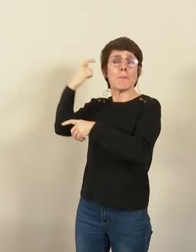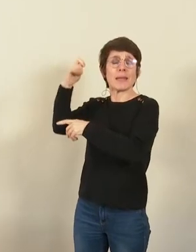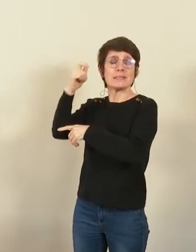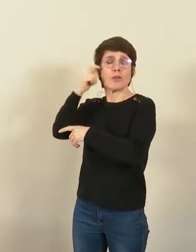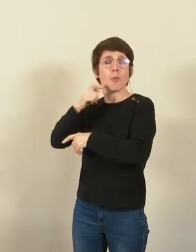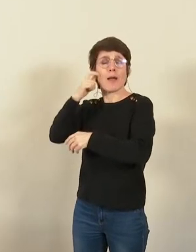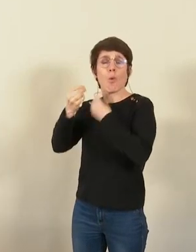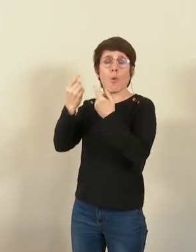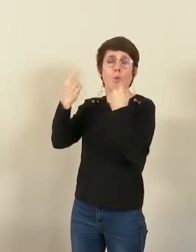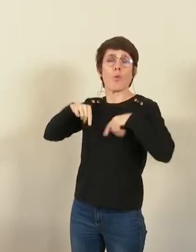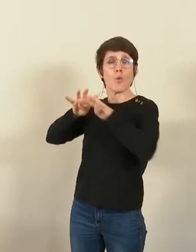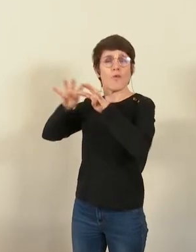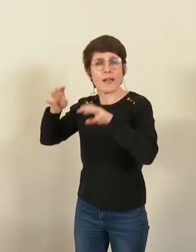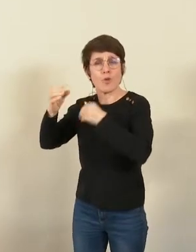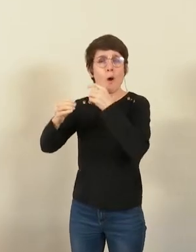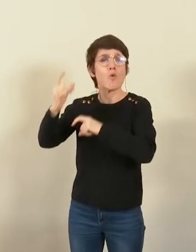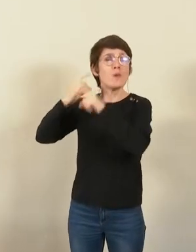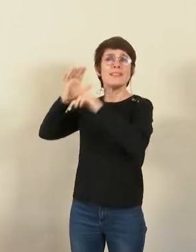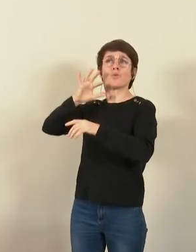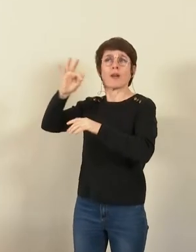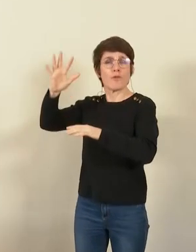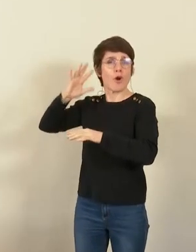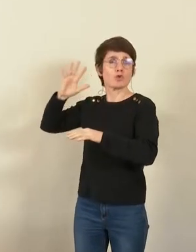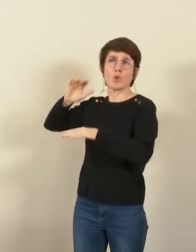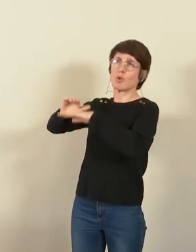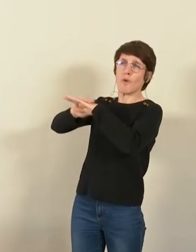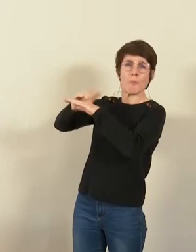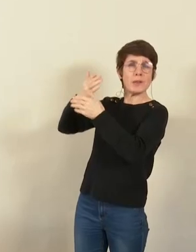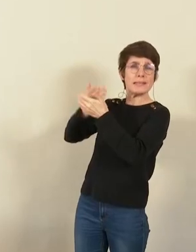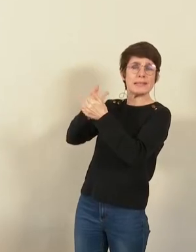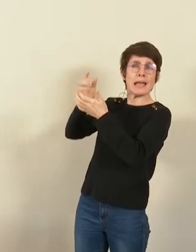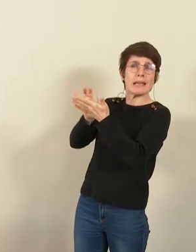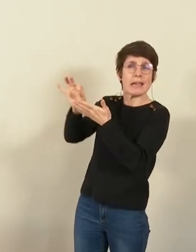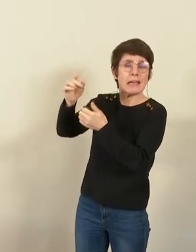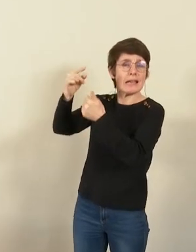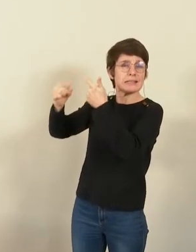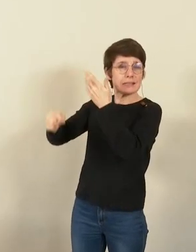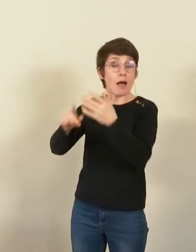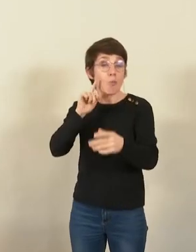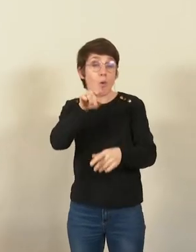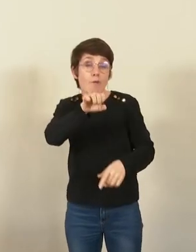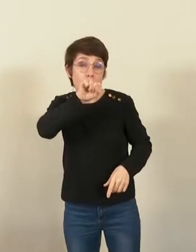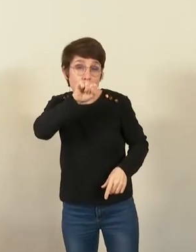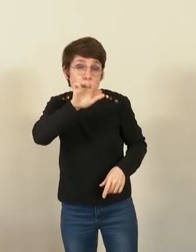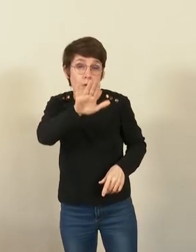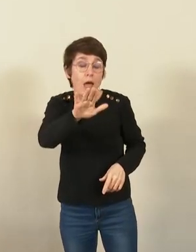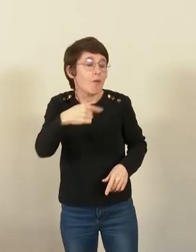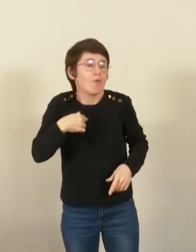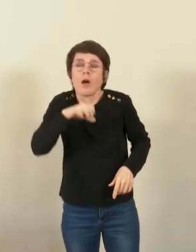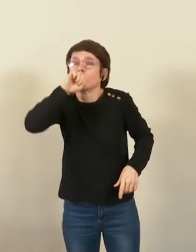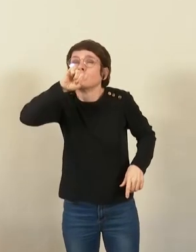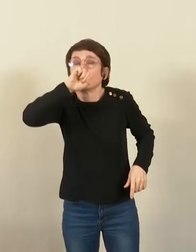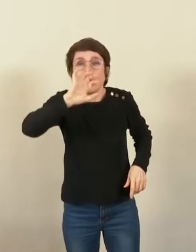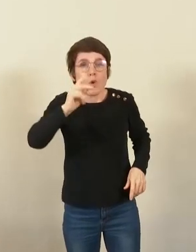France sur les politiques précédentes parce que ce sont des sujets qui vous intéressent et et et qui de toute évidence vous font triper en fait